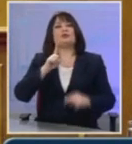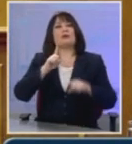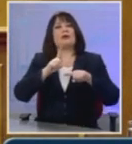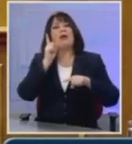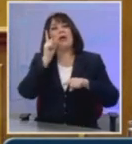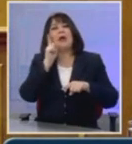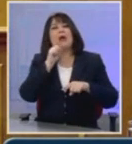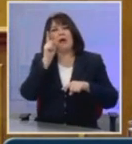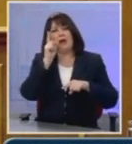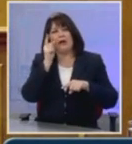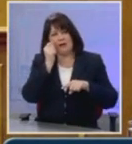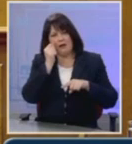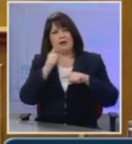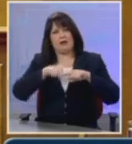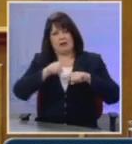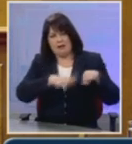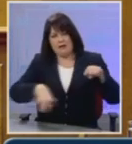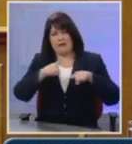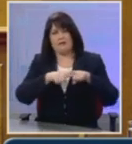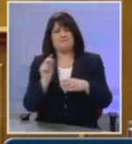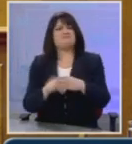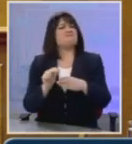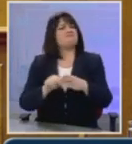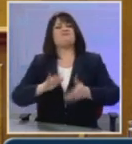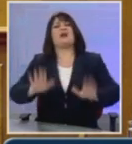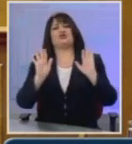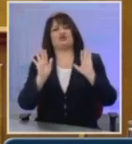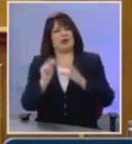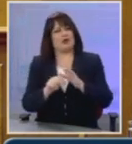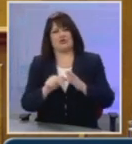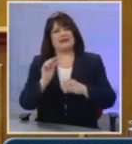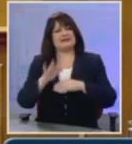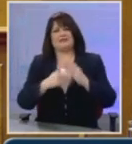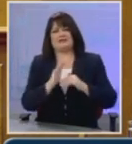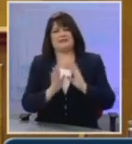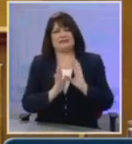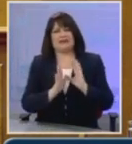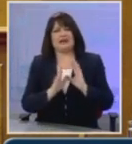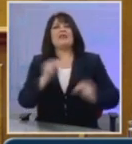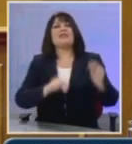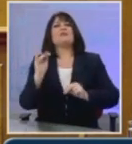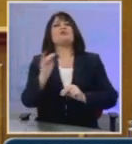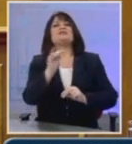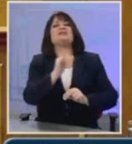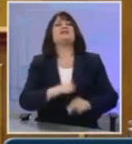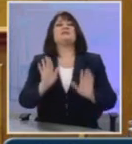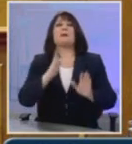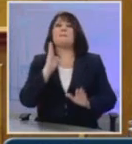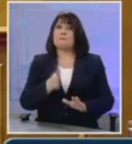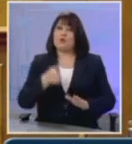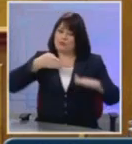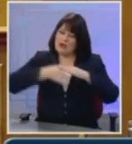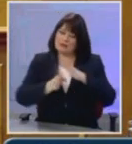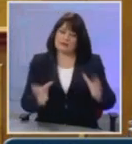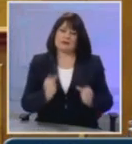Έλληνες. Ανεξάρτητα από το αν και τι ψήφισαν στις εκλογές, ανεξάρτητα από το αν και το τι ψήφισαν στο δημοψήφισμα, μπορούμε να βγούμε από